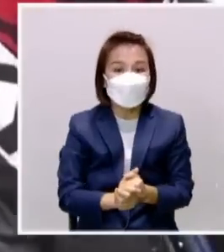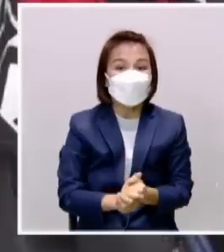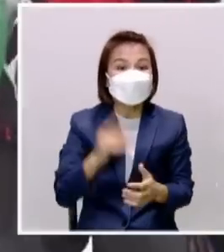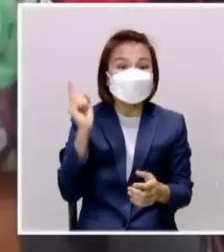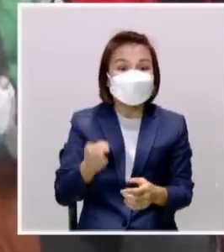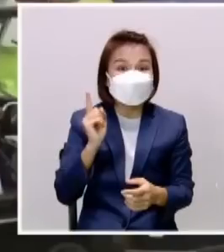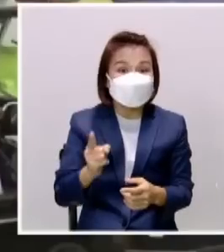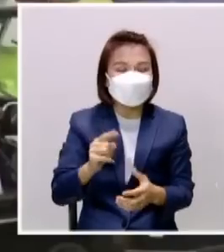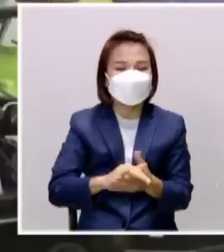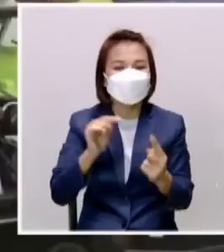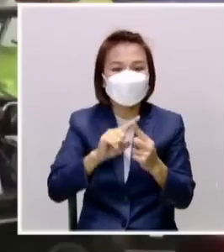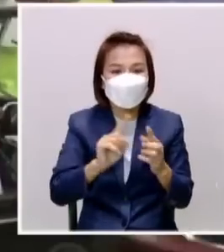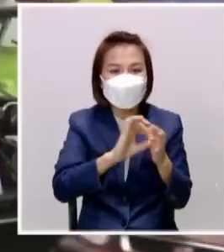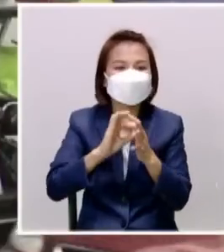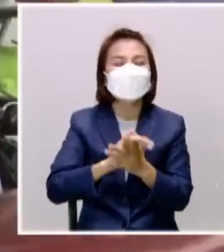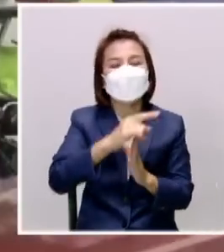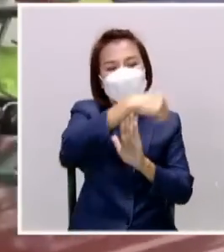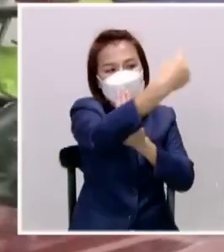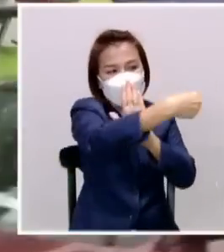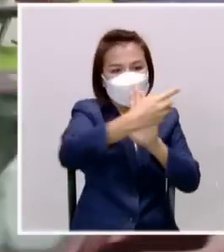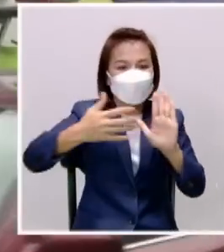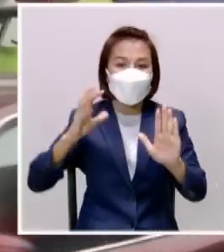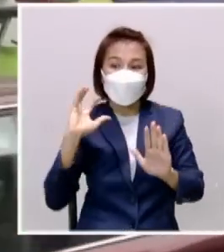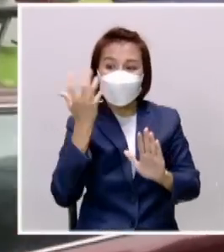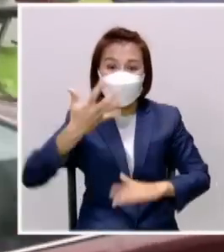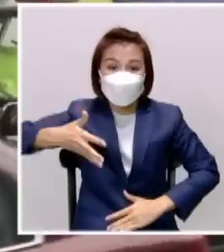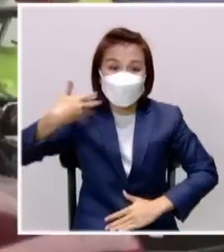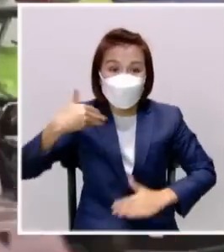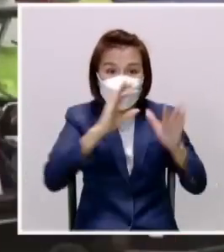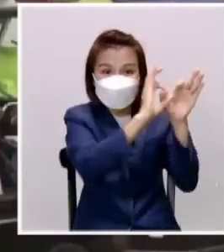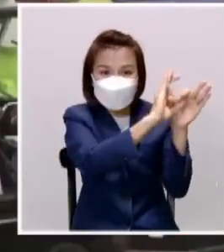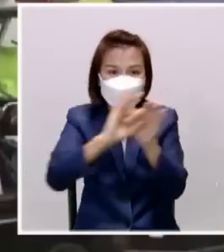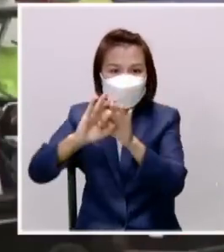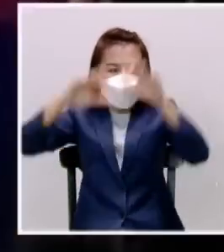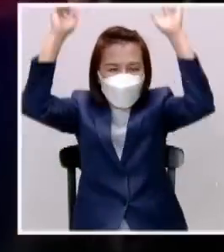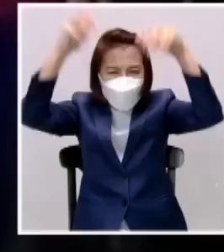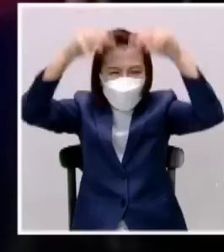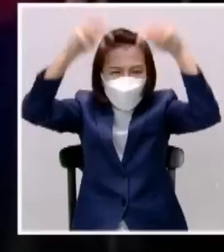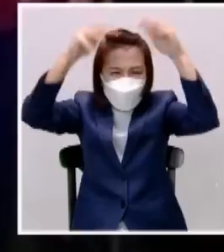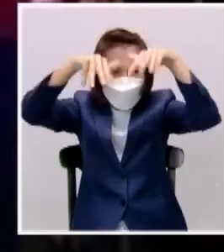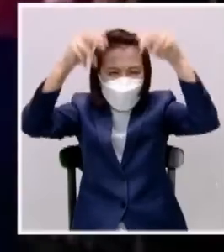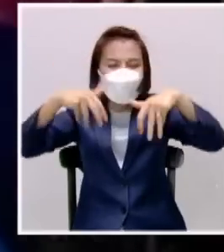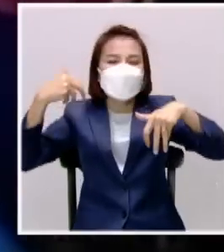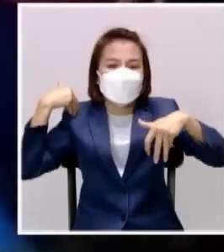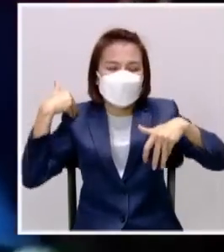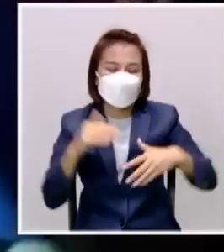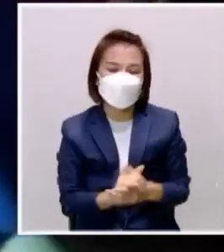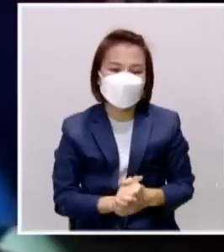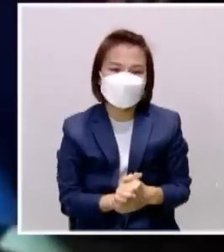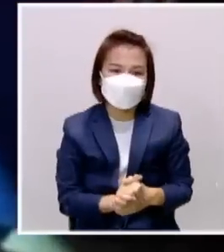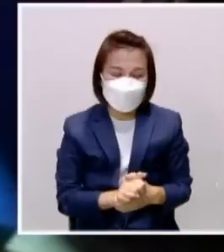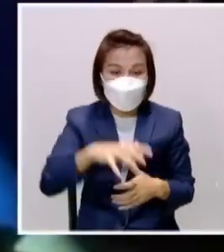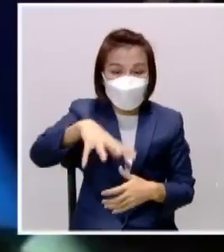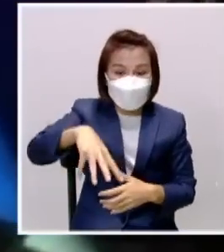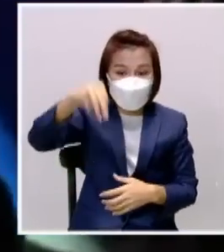ขึ้นจะทำให้พายุหลายลูกมีกำลังแรงขึ้นและฝนตกหนักมากยิ่งขึ้นค่ะในบางพื้นที่ของกรุงมะนิลา